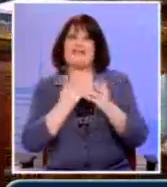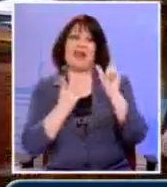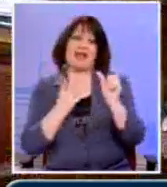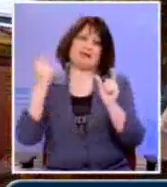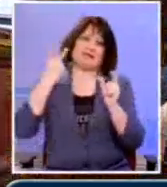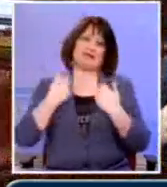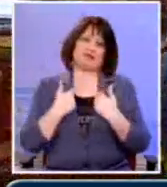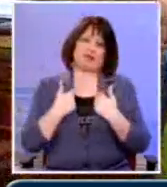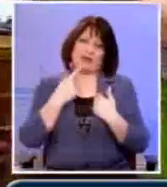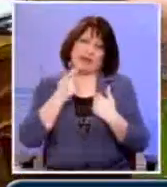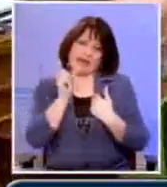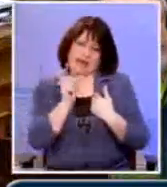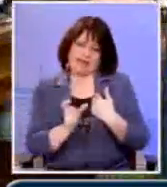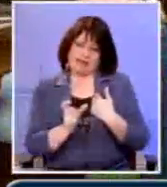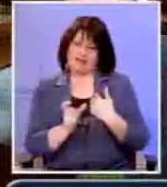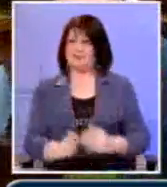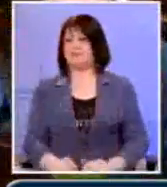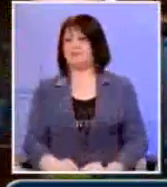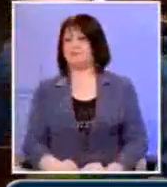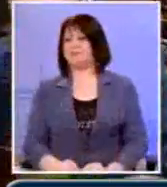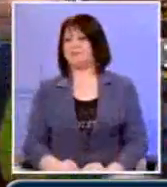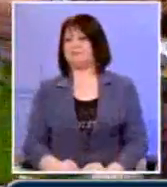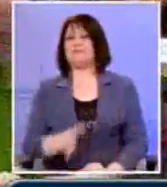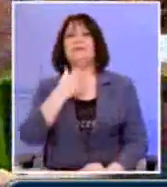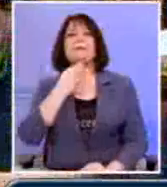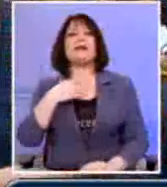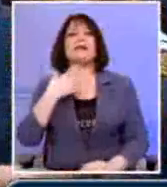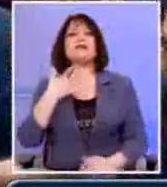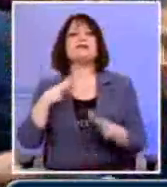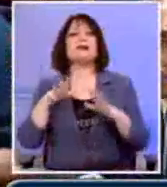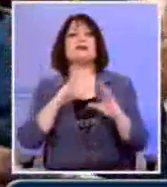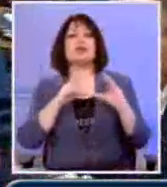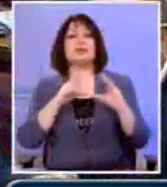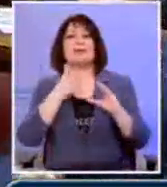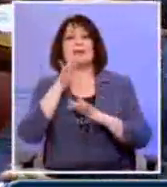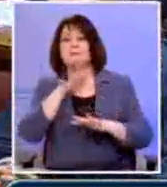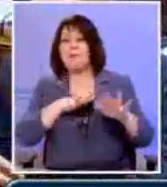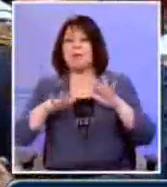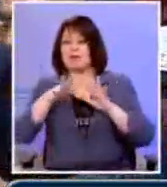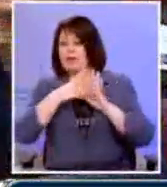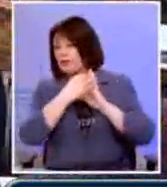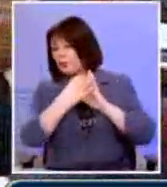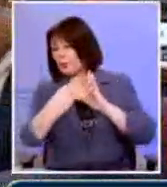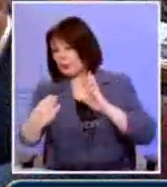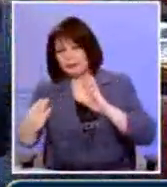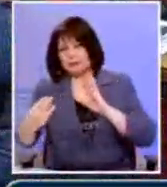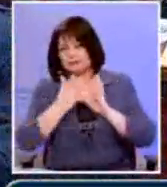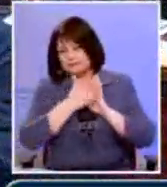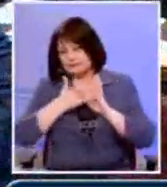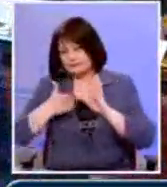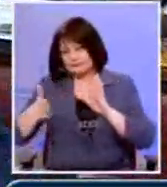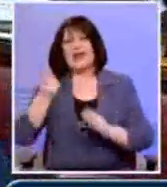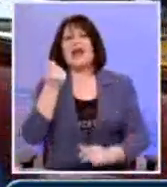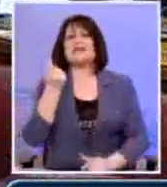ώστε να αποκτήσει μια μαγική χρειά αυτό το πακέτο και τελικά η αξία του να είναι μια